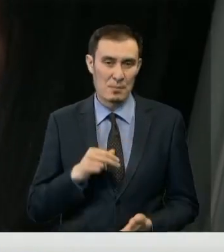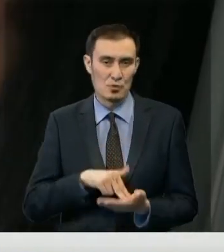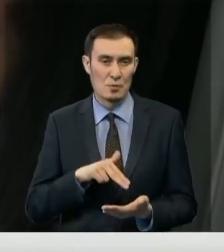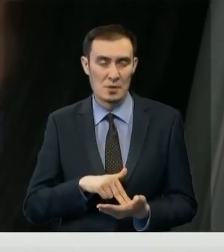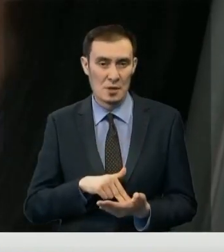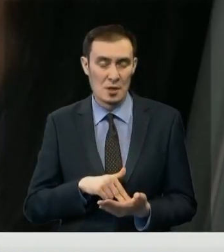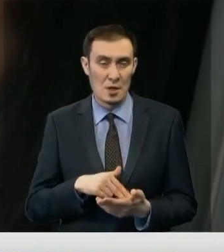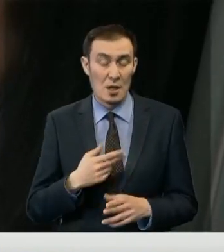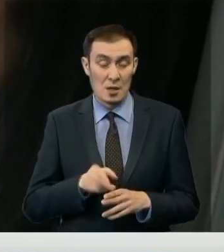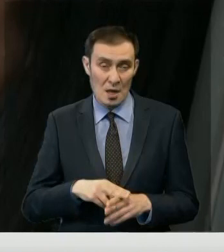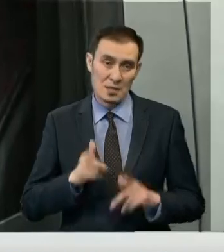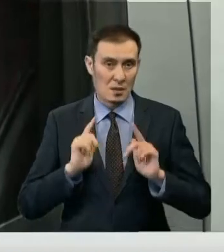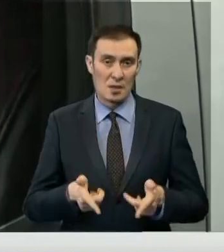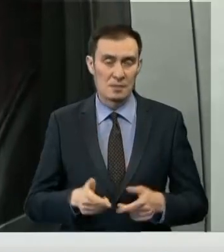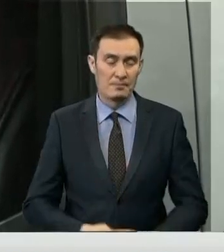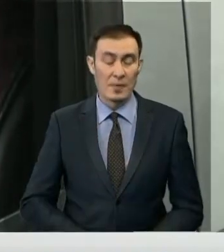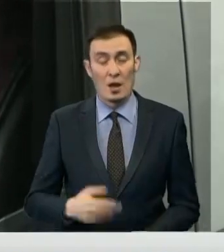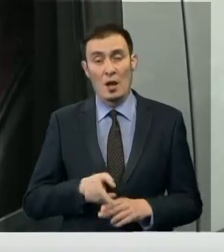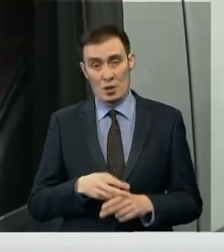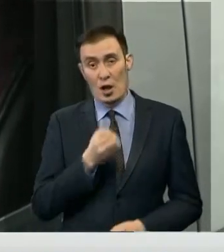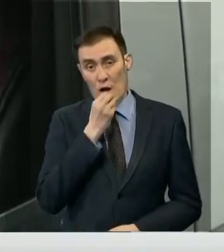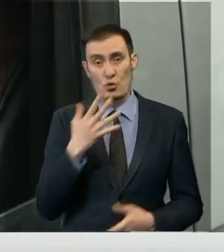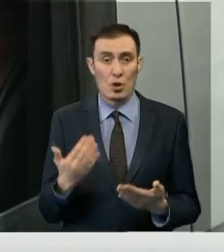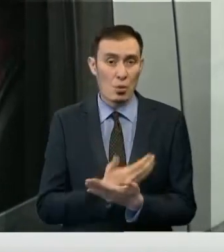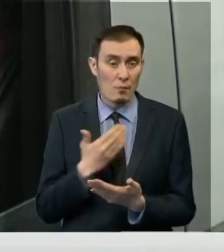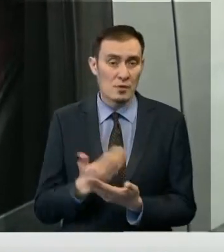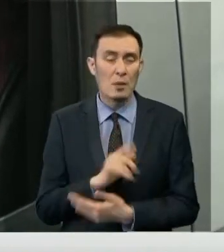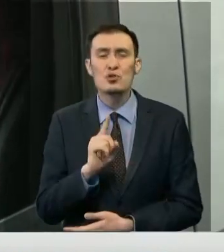классно я поддерживаю ну хорошая новость